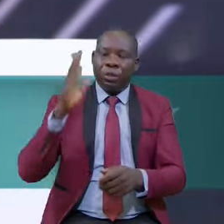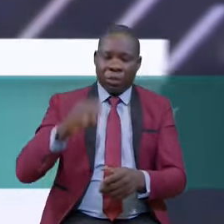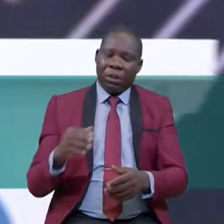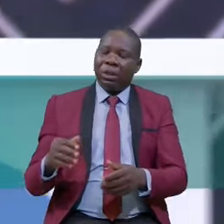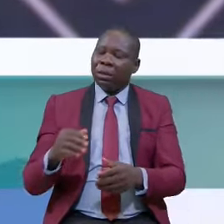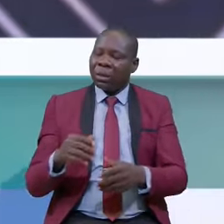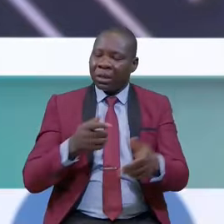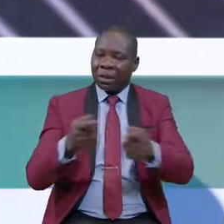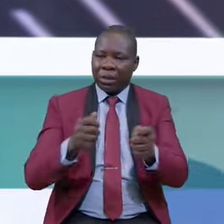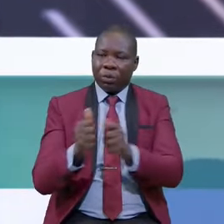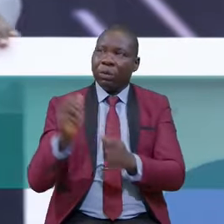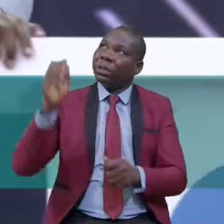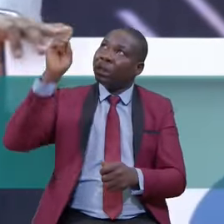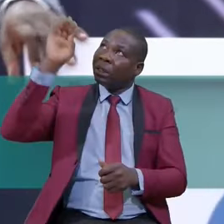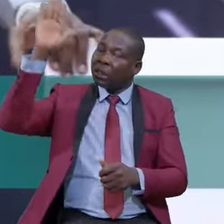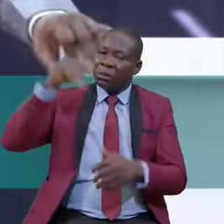Quatrièmement,